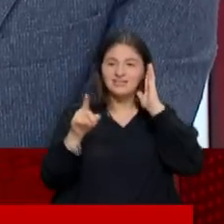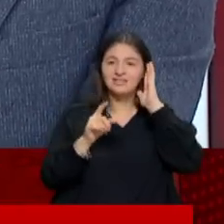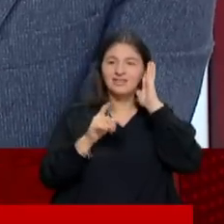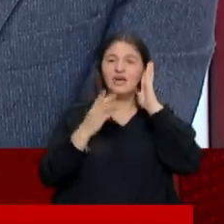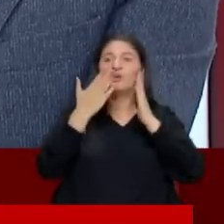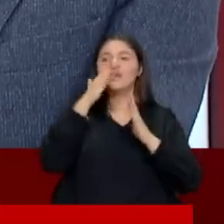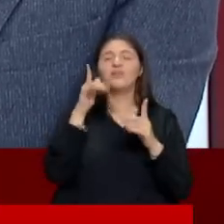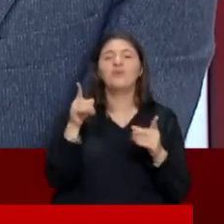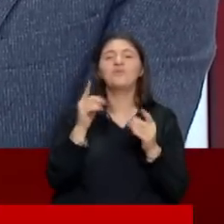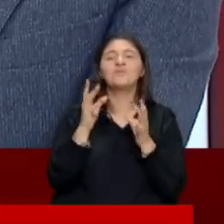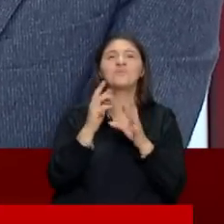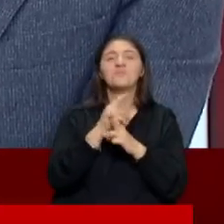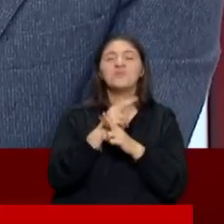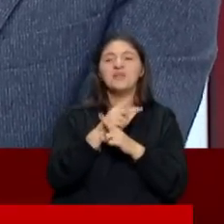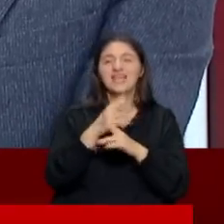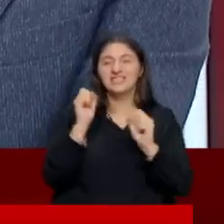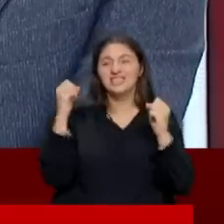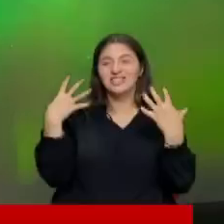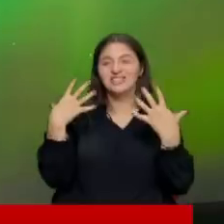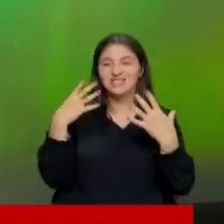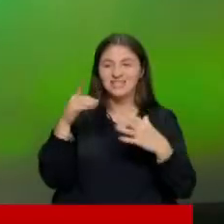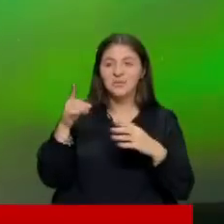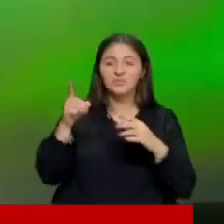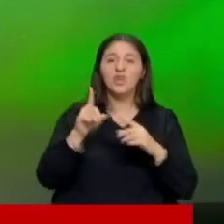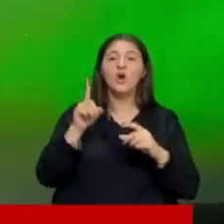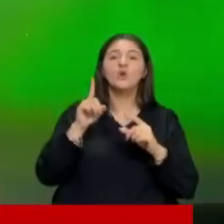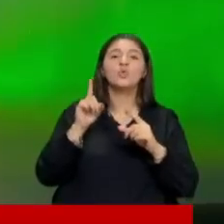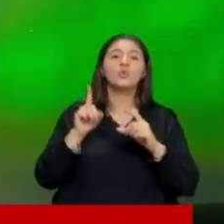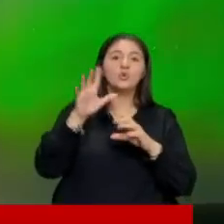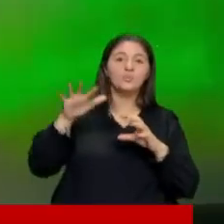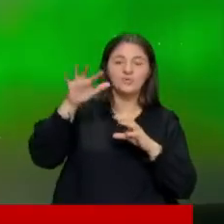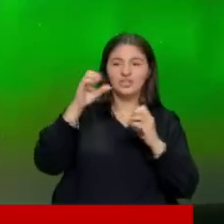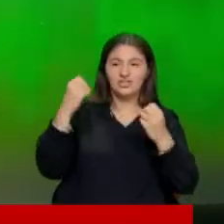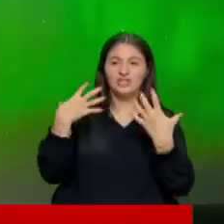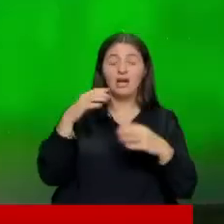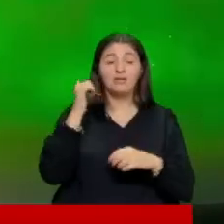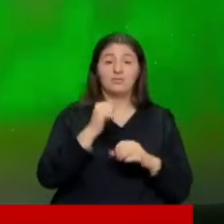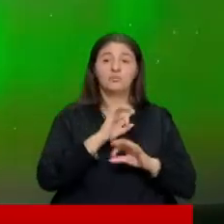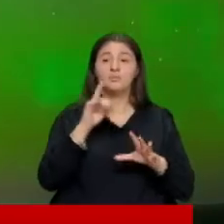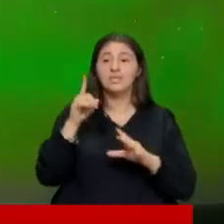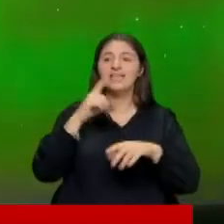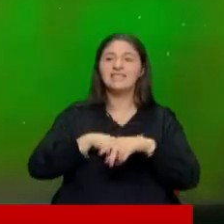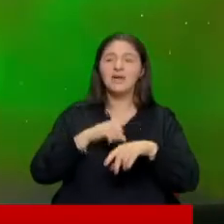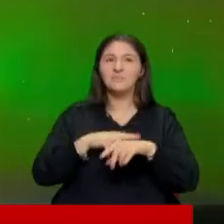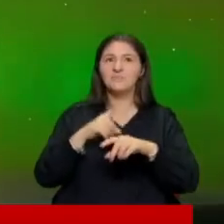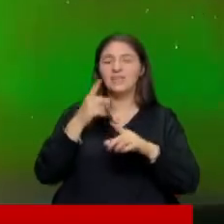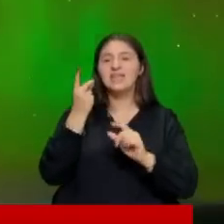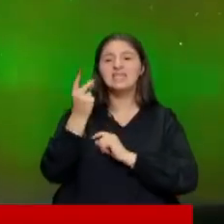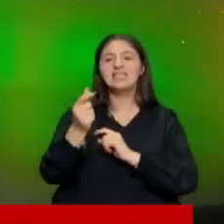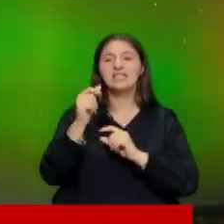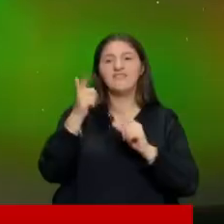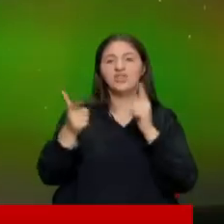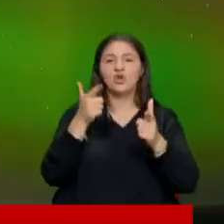doğanın o büyüleyici ışıkları Bunlar kutup ışıkları yani hızlı